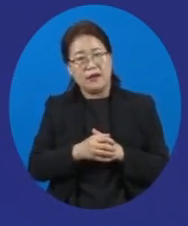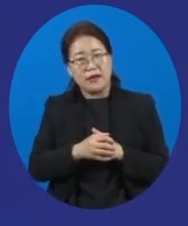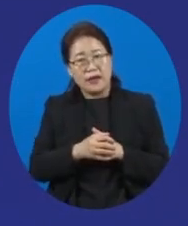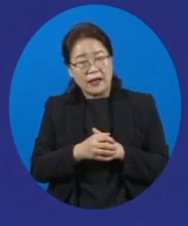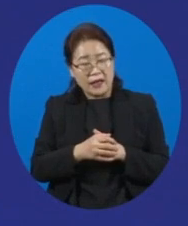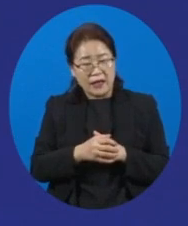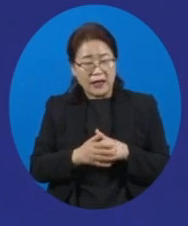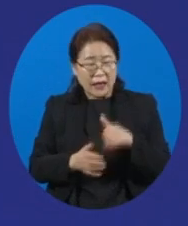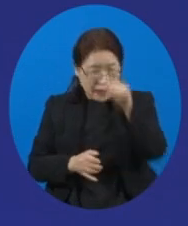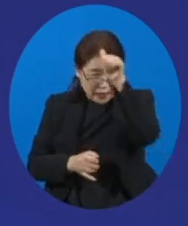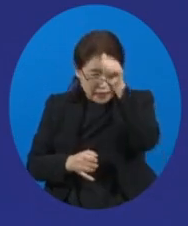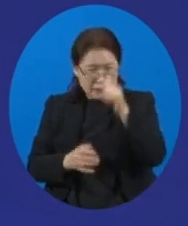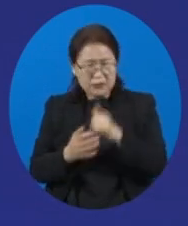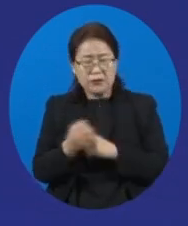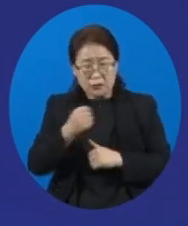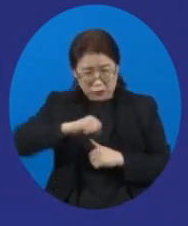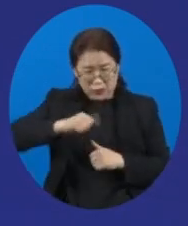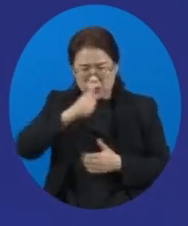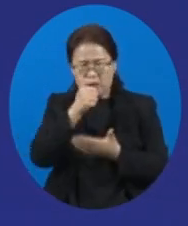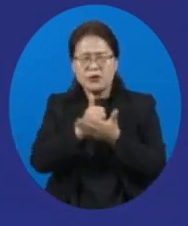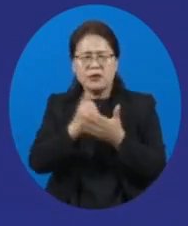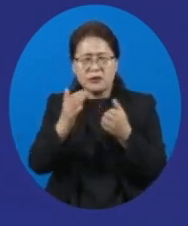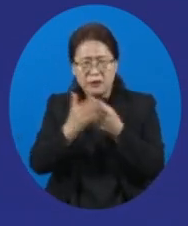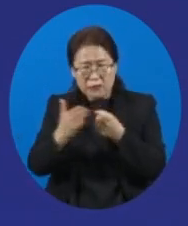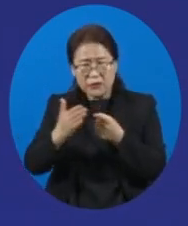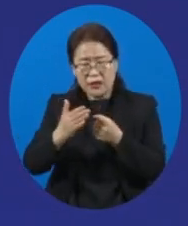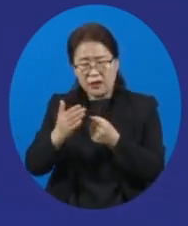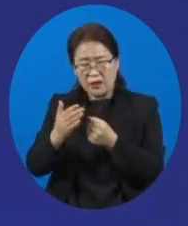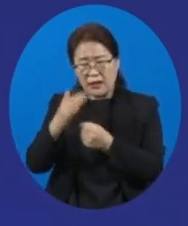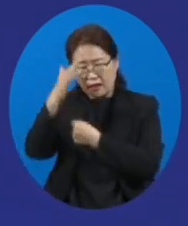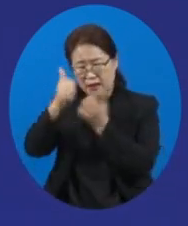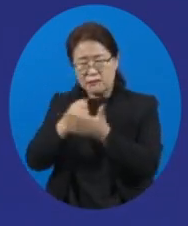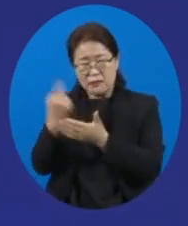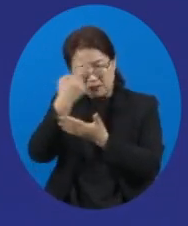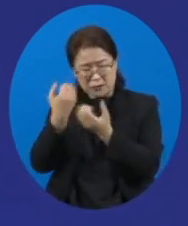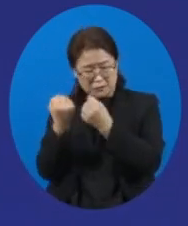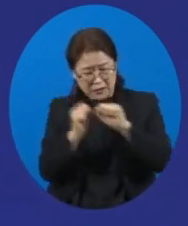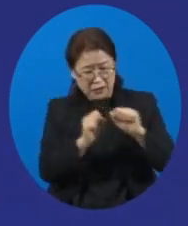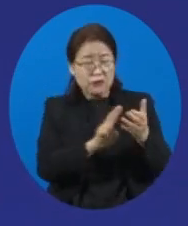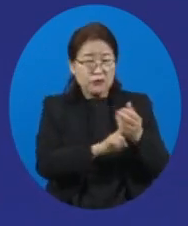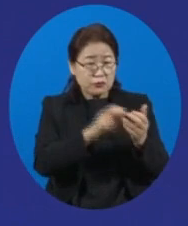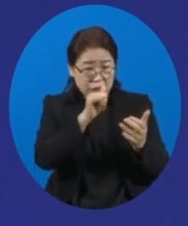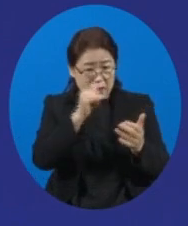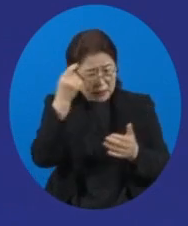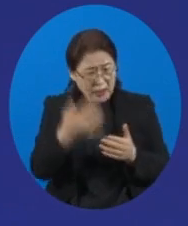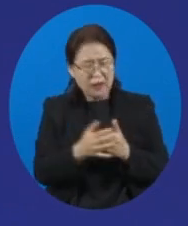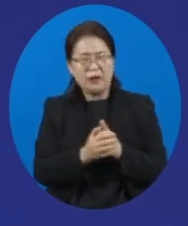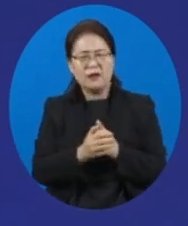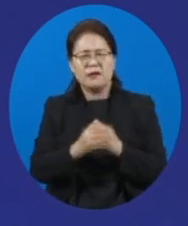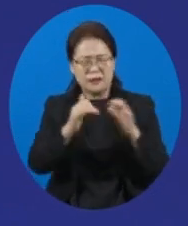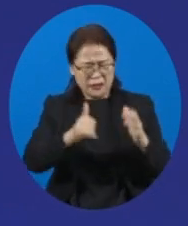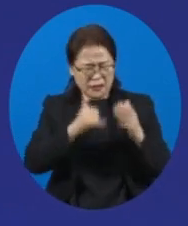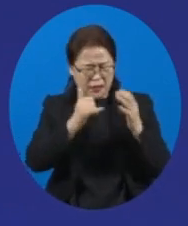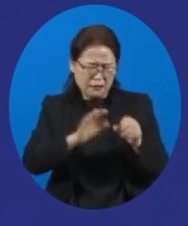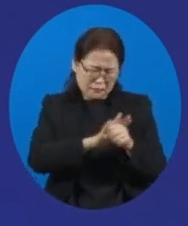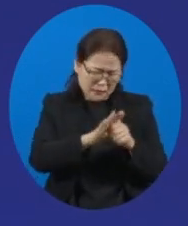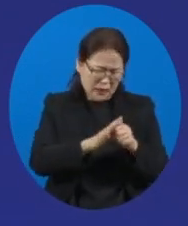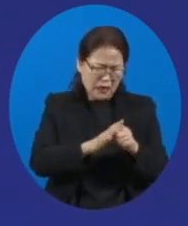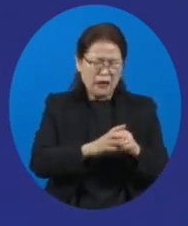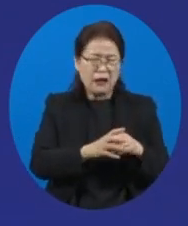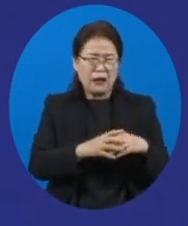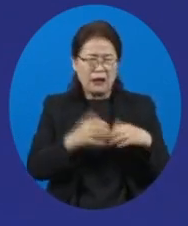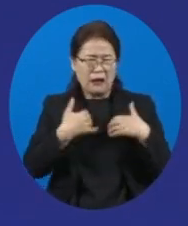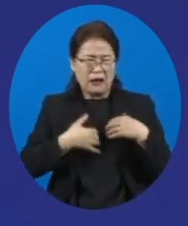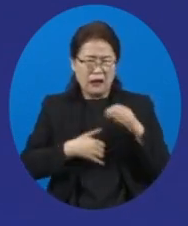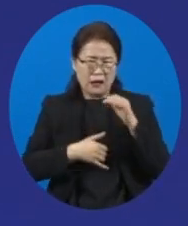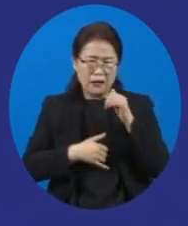죄로 인하여 하나님의 낯을 피하여 숨어 있지 않습니까? 점점 세상을 사랑하여